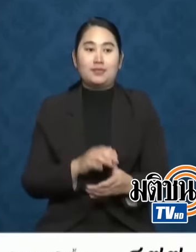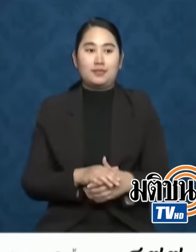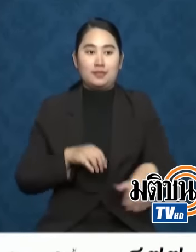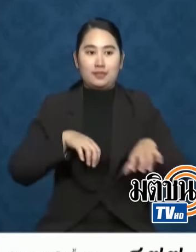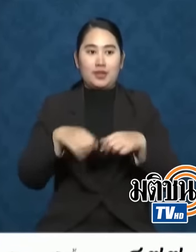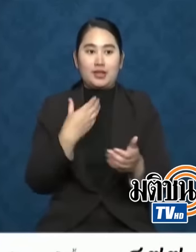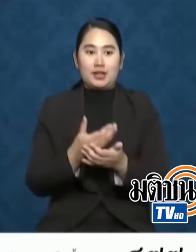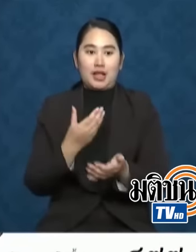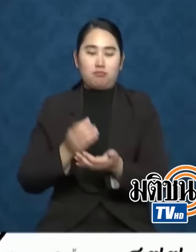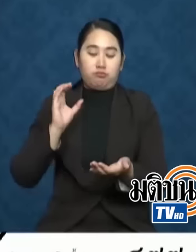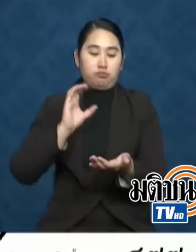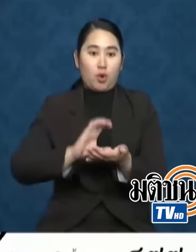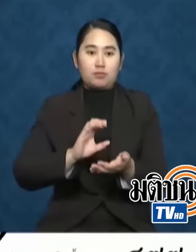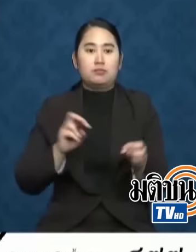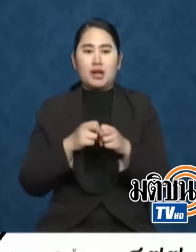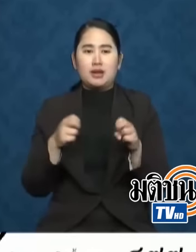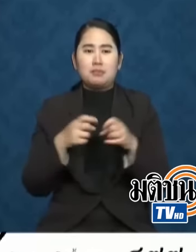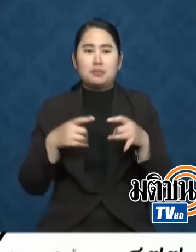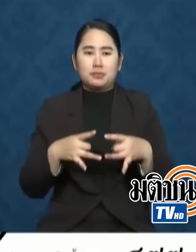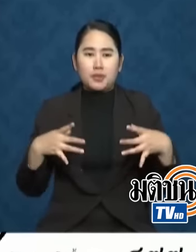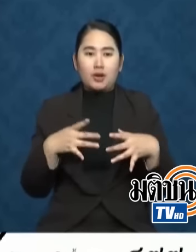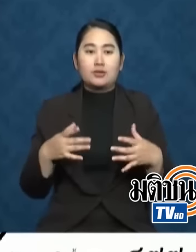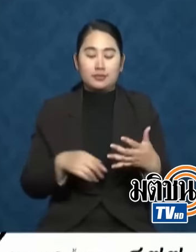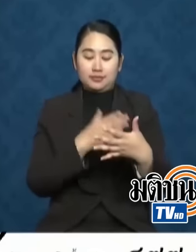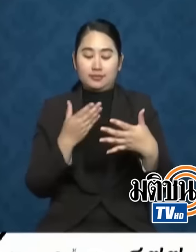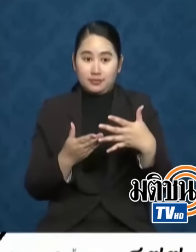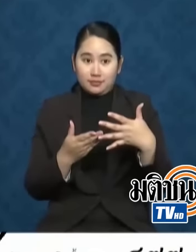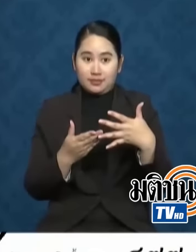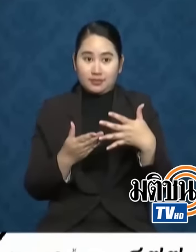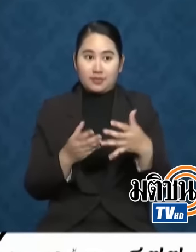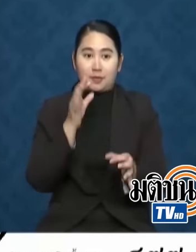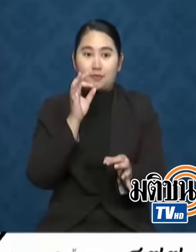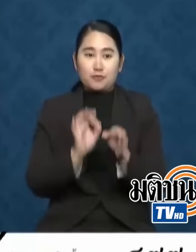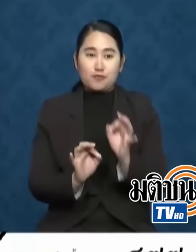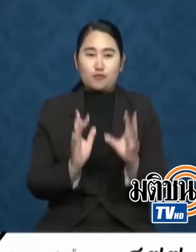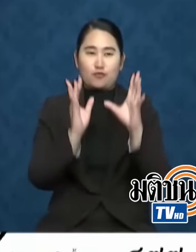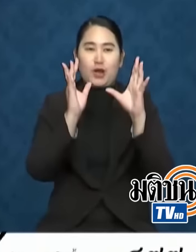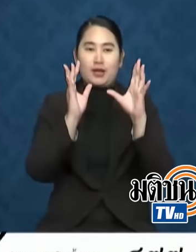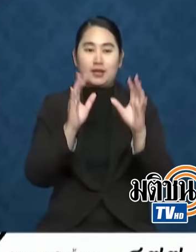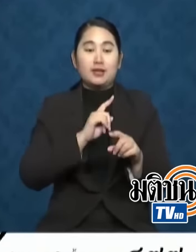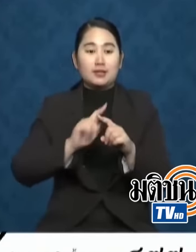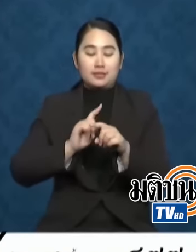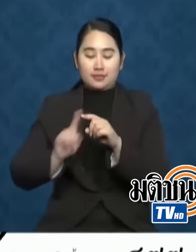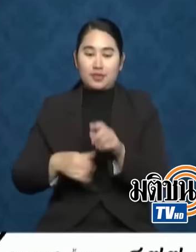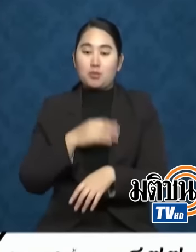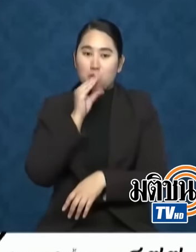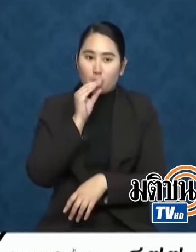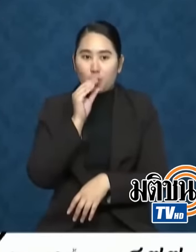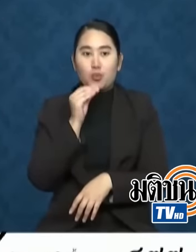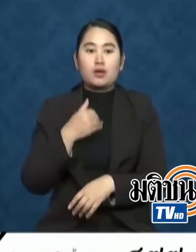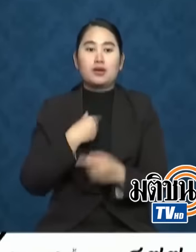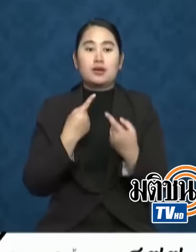ที่จัดงบมาไม่ได้สะท้อนถึงความรุนแรงของปัญหาเราเห็นชั้นที่2ไฟเกษตรที่พูดอย่างเดียวแต่ไม่มี